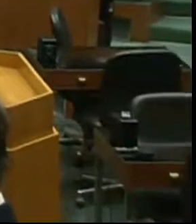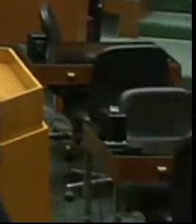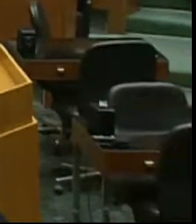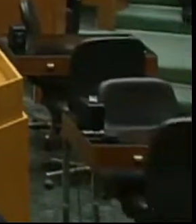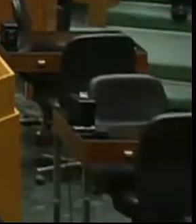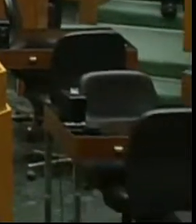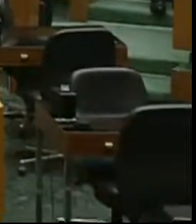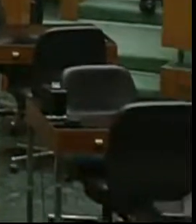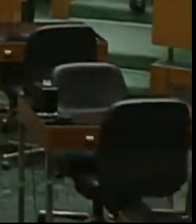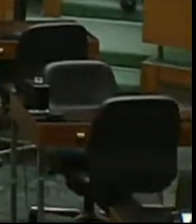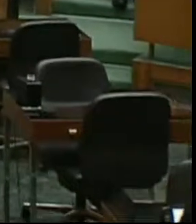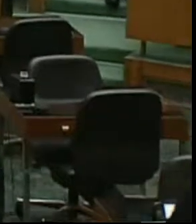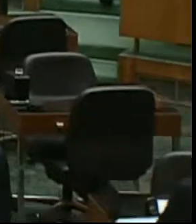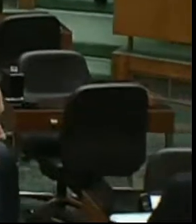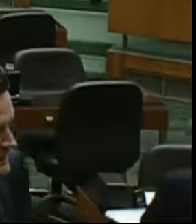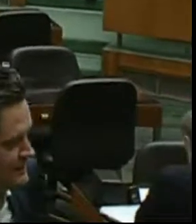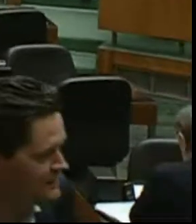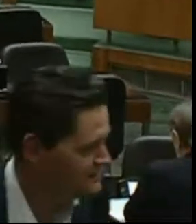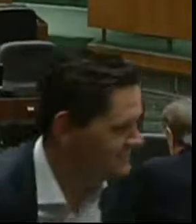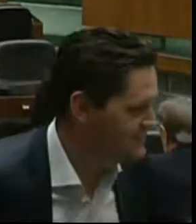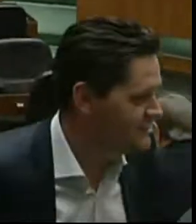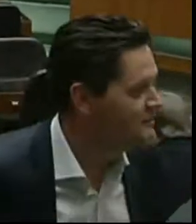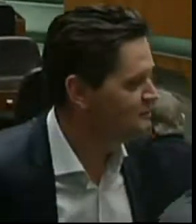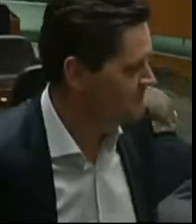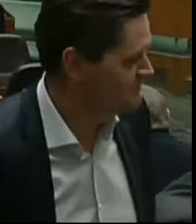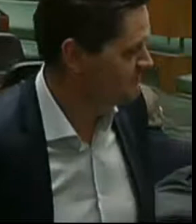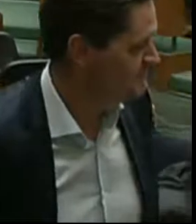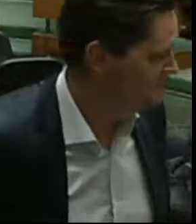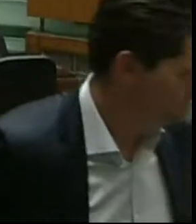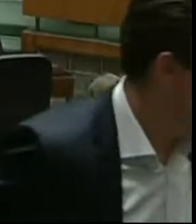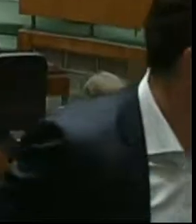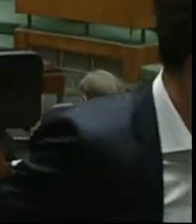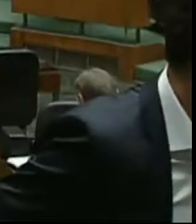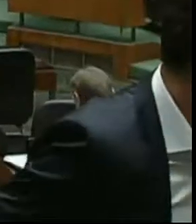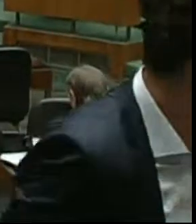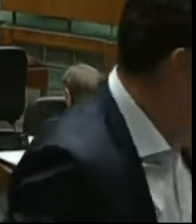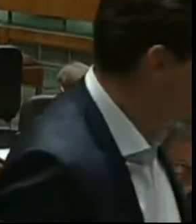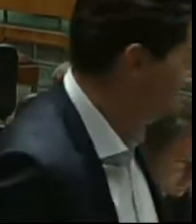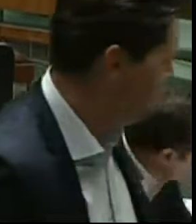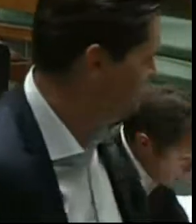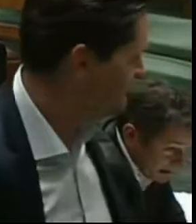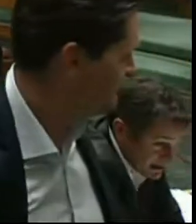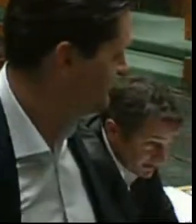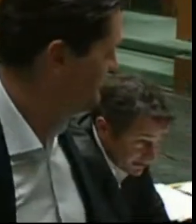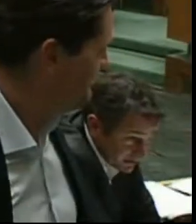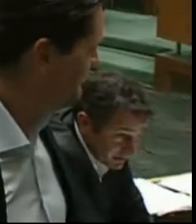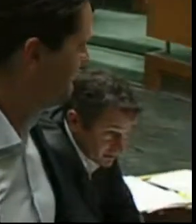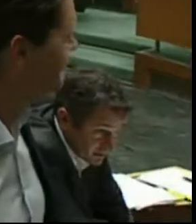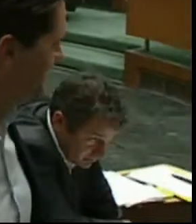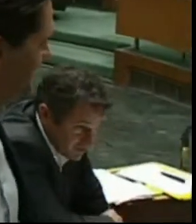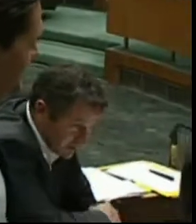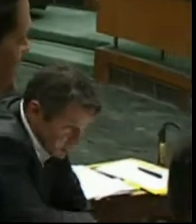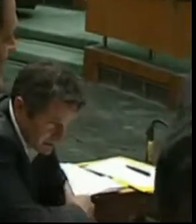nur dann, wenn man sich diese auch leisten könne, sprich diese leistbar macht durch Einsparungen